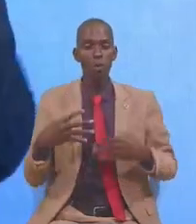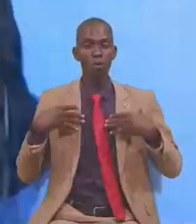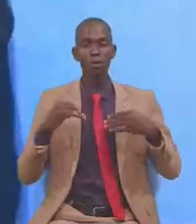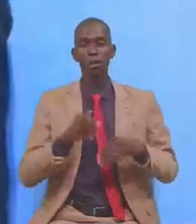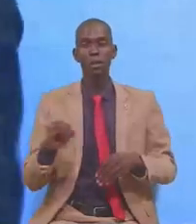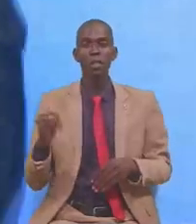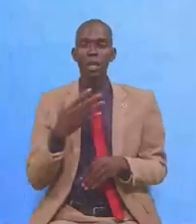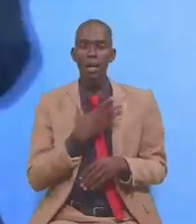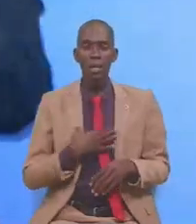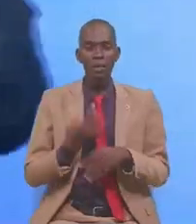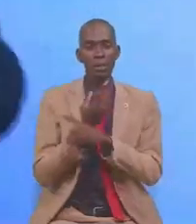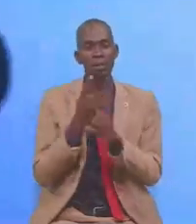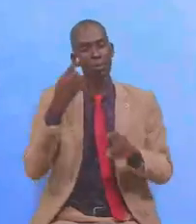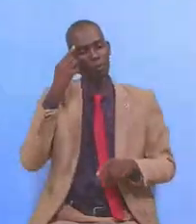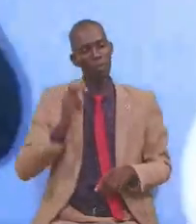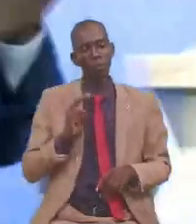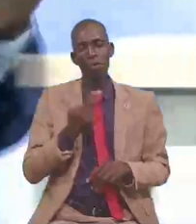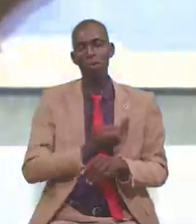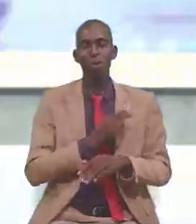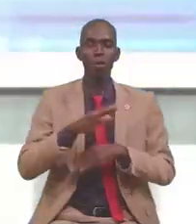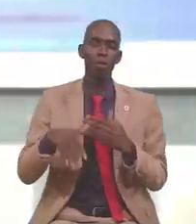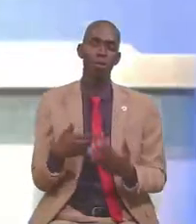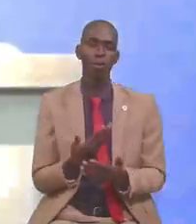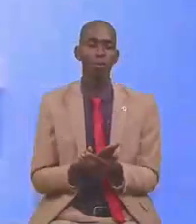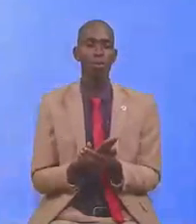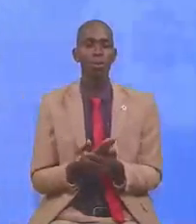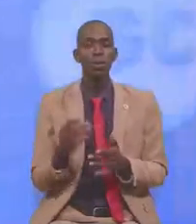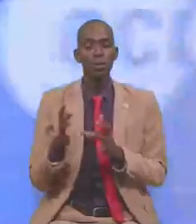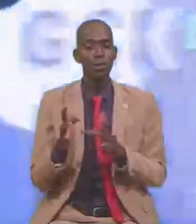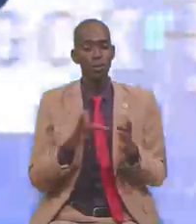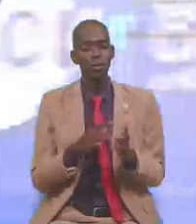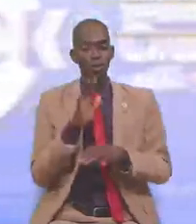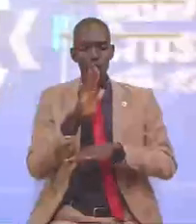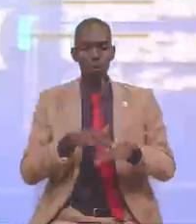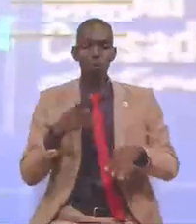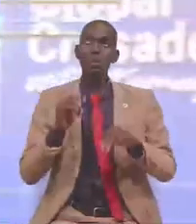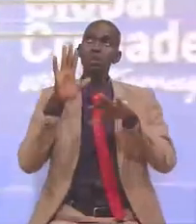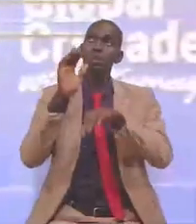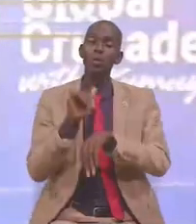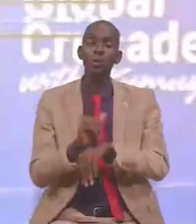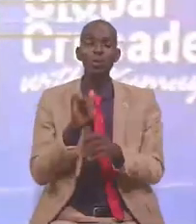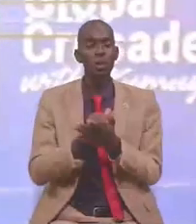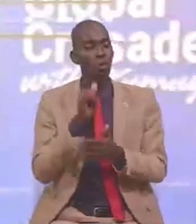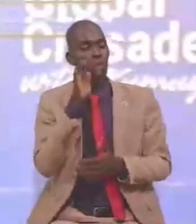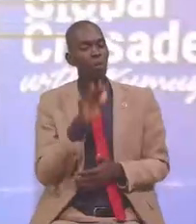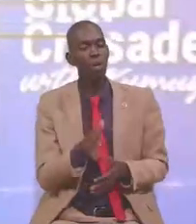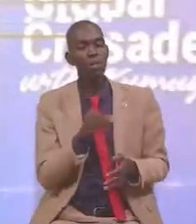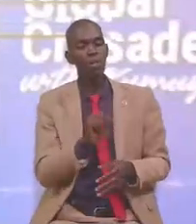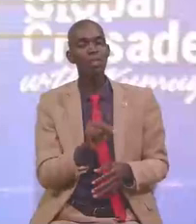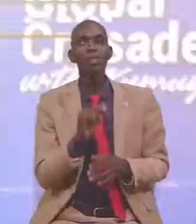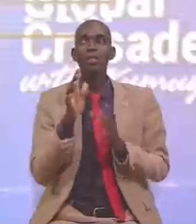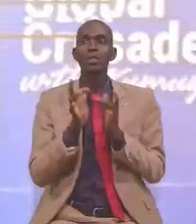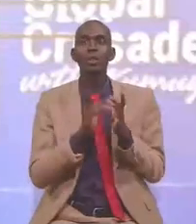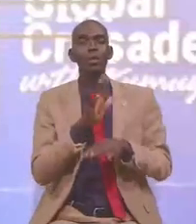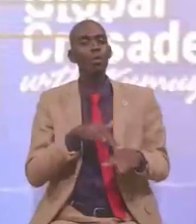pour nous tous. Jésus est appelé le miracle. Alors, il a appelé le miracle là, pain,